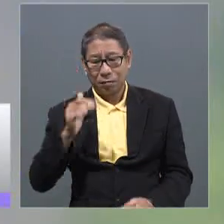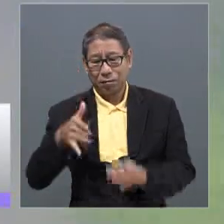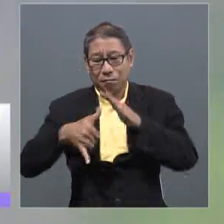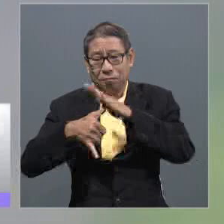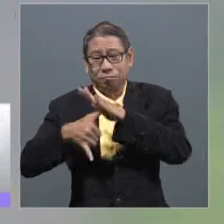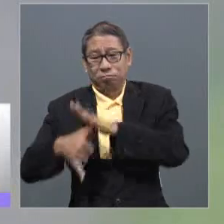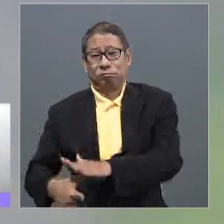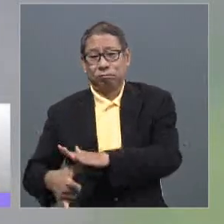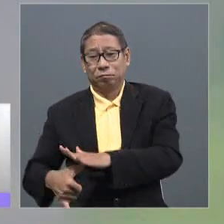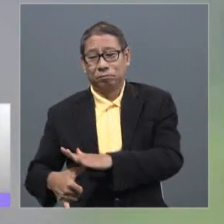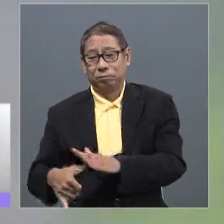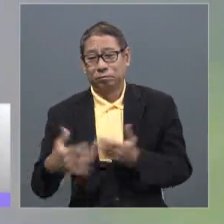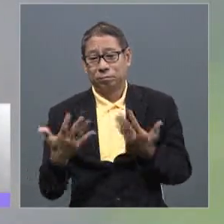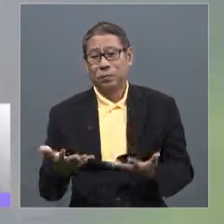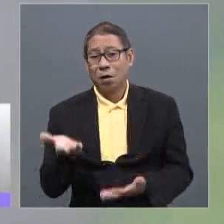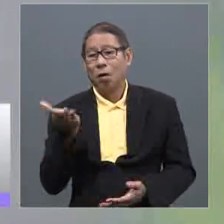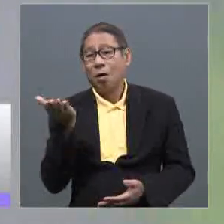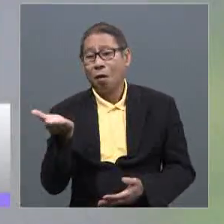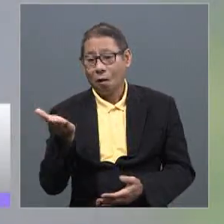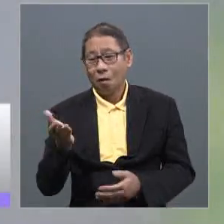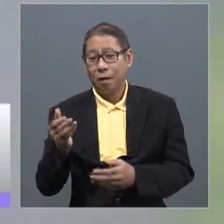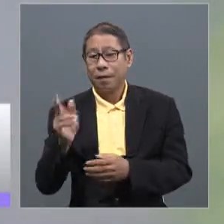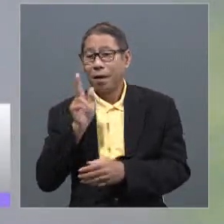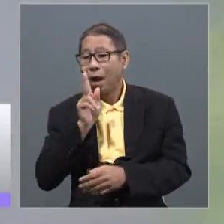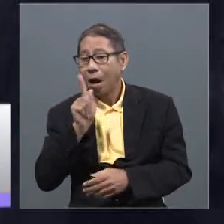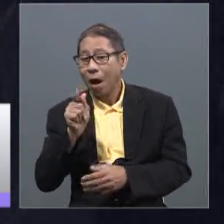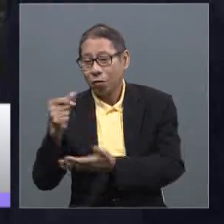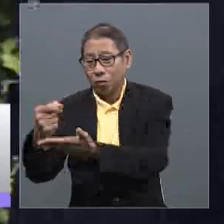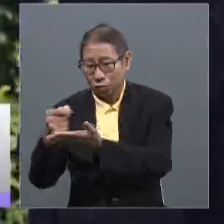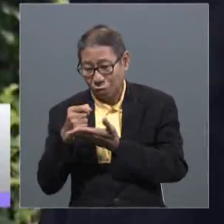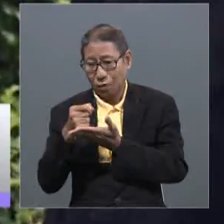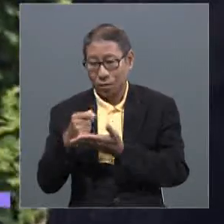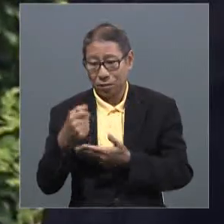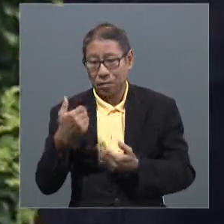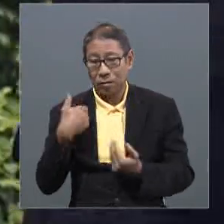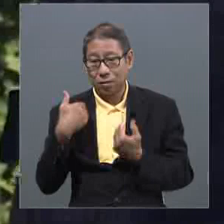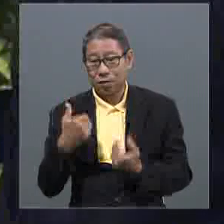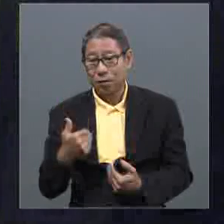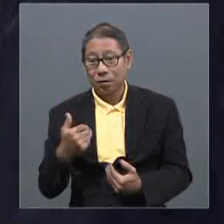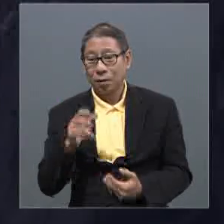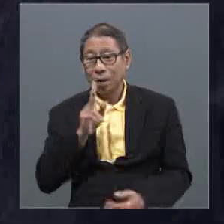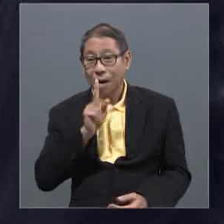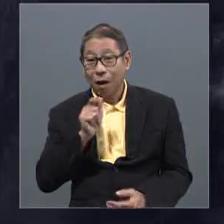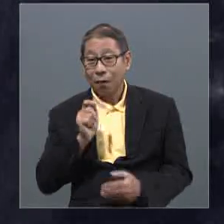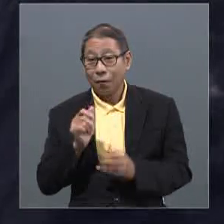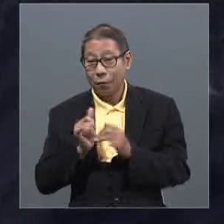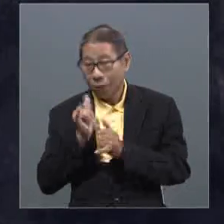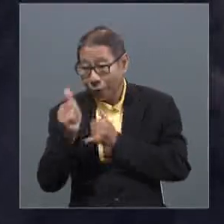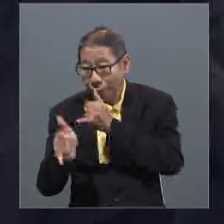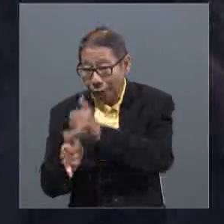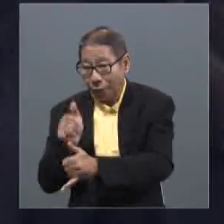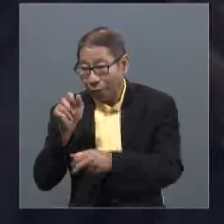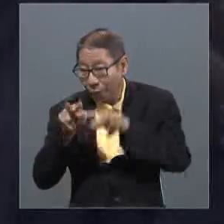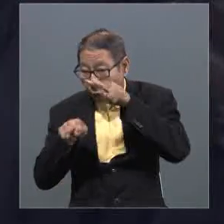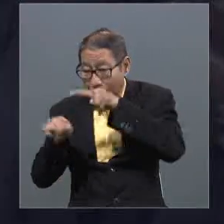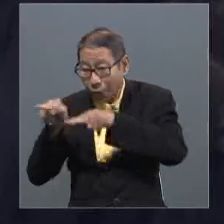ธรรมแล้วล่ะจะหันหน้าไปพึ่งใครก็เลยมาร้องเรียนผ่านสื่อมวลชนให้ช่วยตรวจสอบเรื่องนี้นะครับทีมข่าวก็เลยลงพื้นที่ไปที่จุดเกิดเหตุคุณ